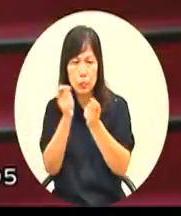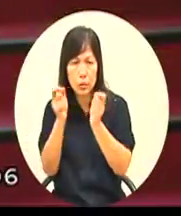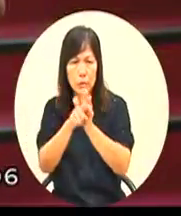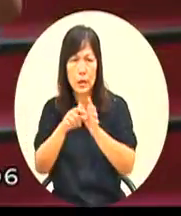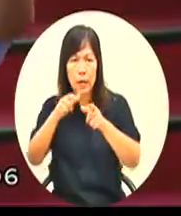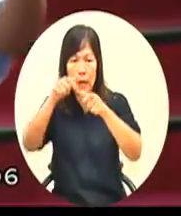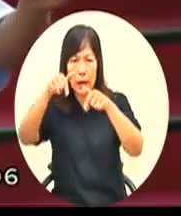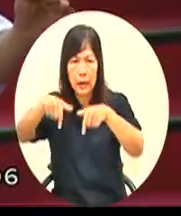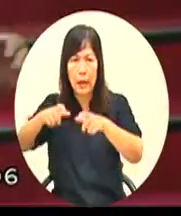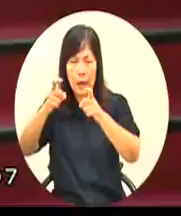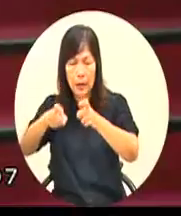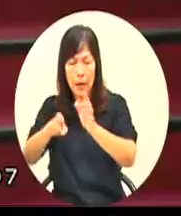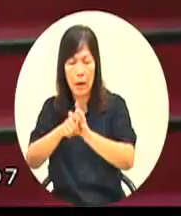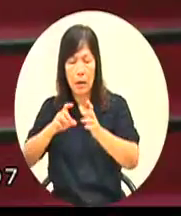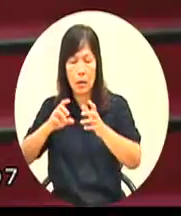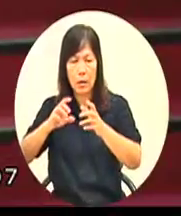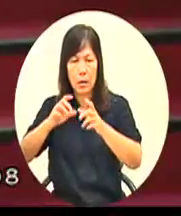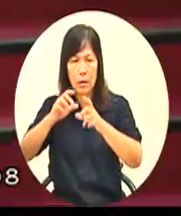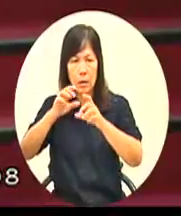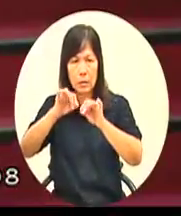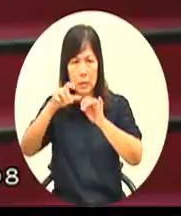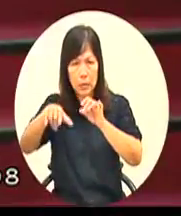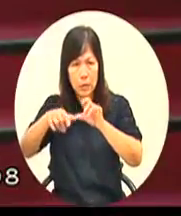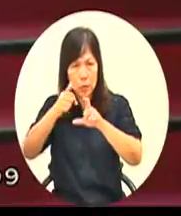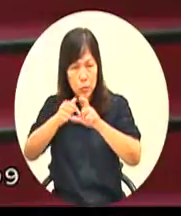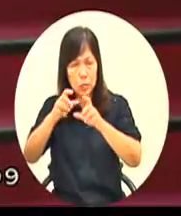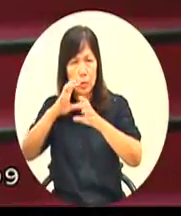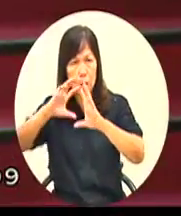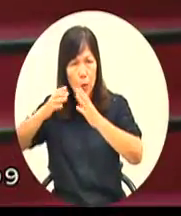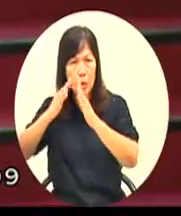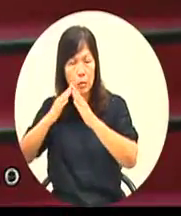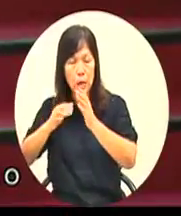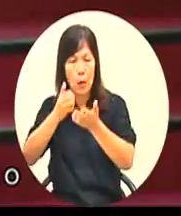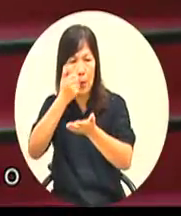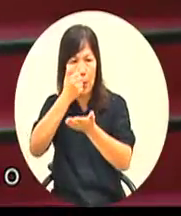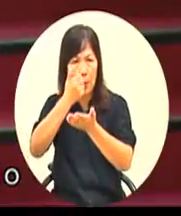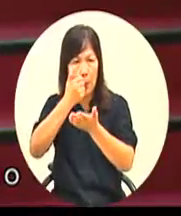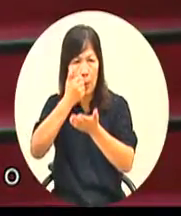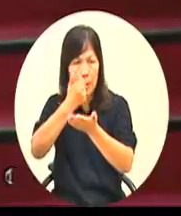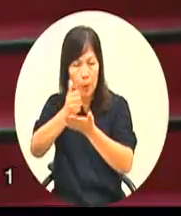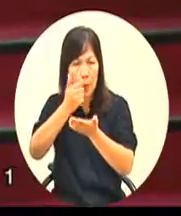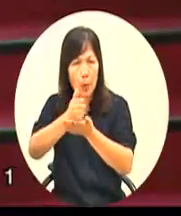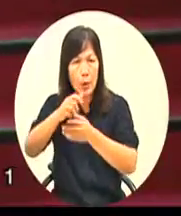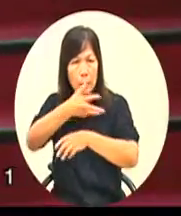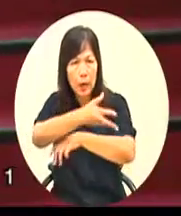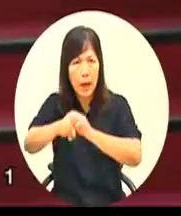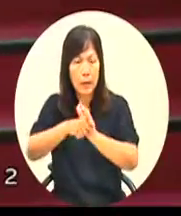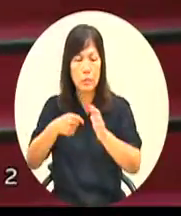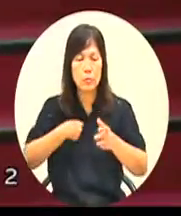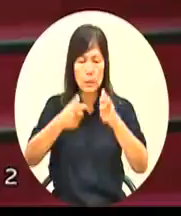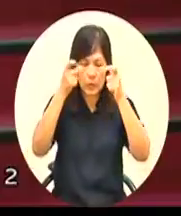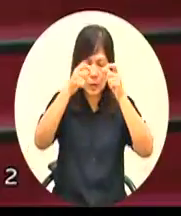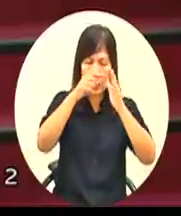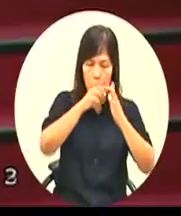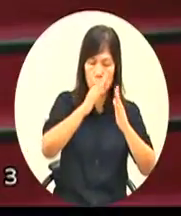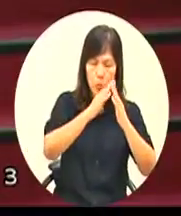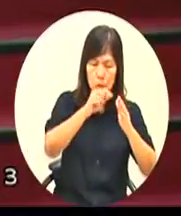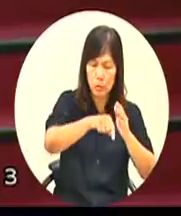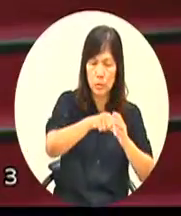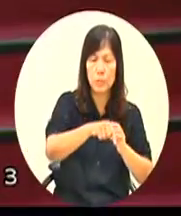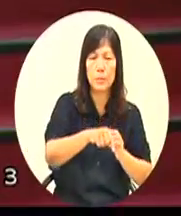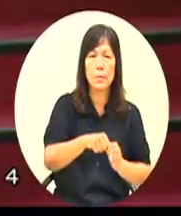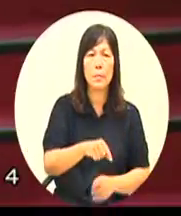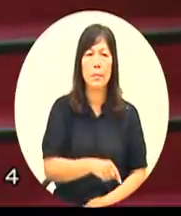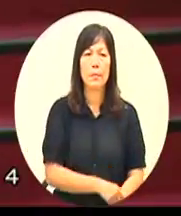民族地区的国家，它的出海的港口就是在我们高雄市，所